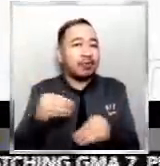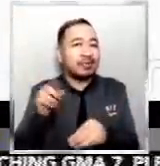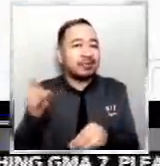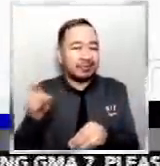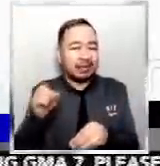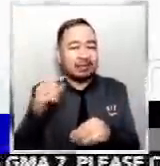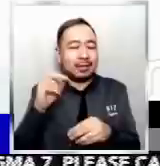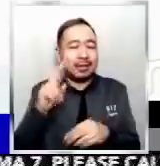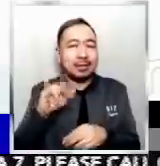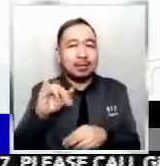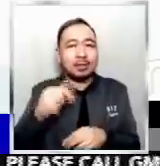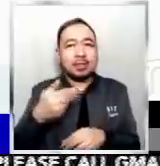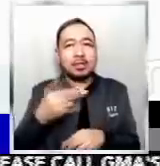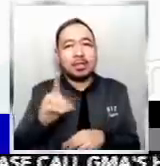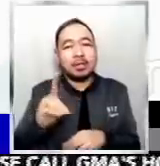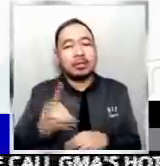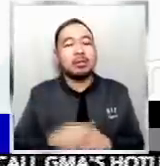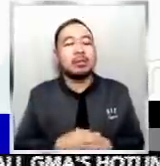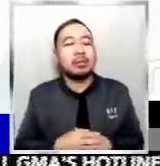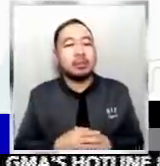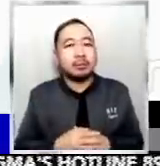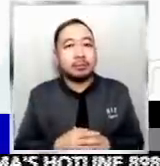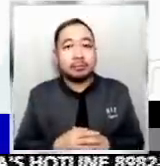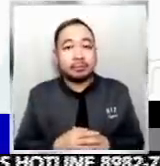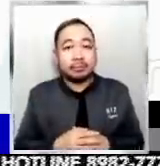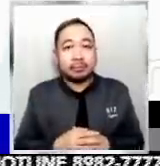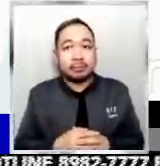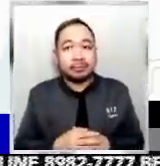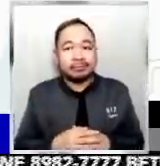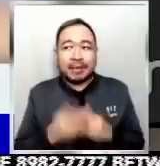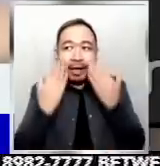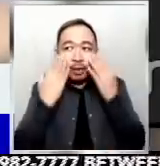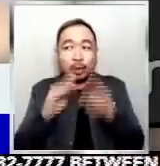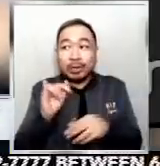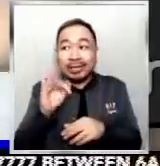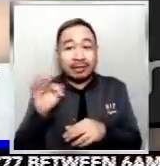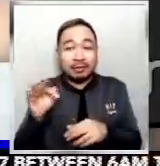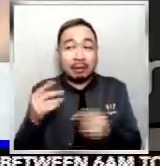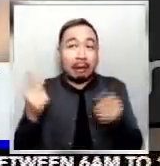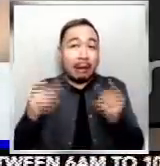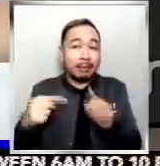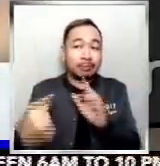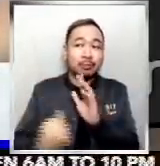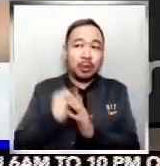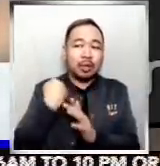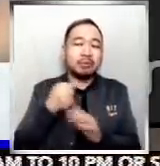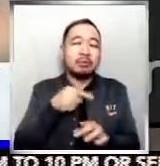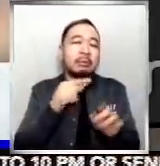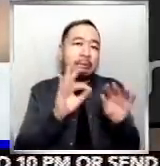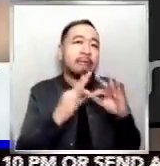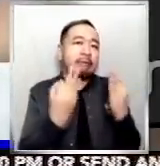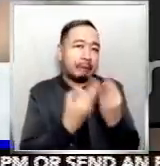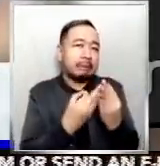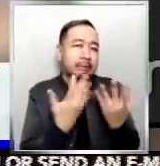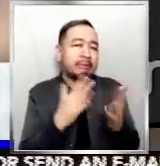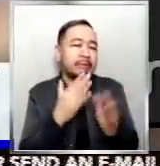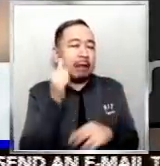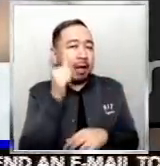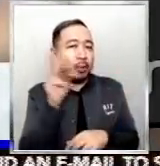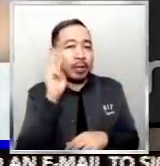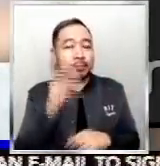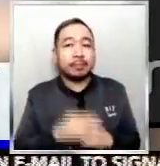ang mangyayari sa amin. Kung mapatay man nila kami, alam ng pamilya namin. Nagbigay naman daw ng tig 12,000 Saudi Riyal o